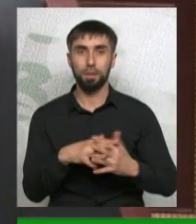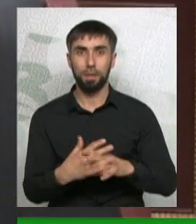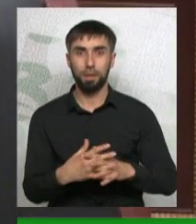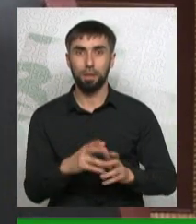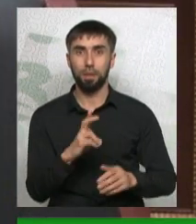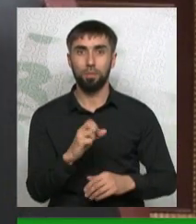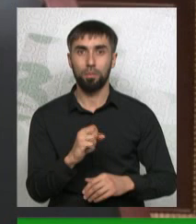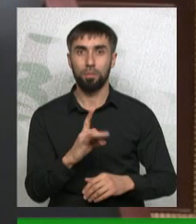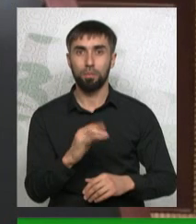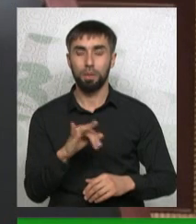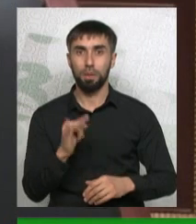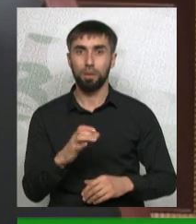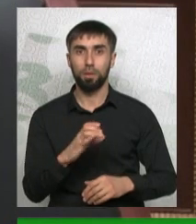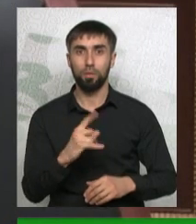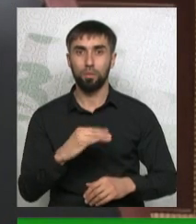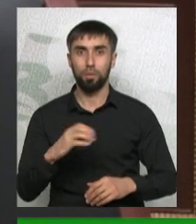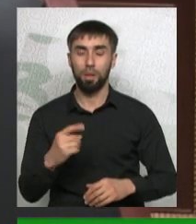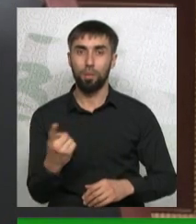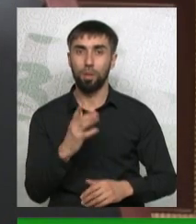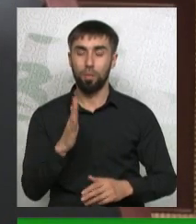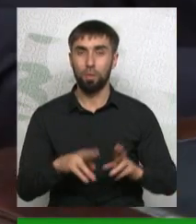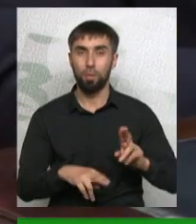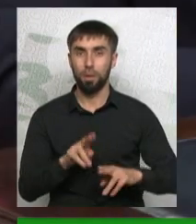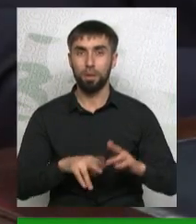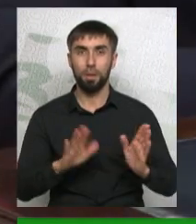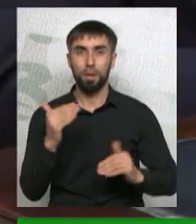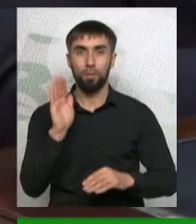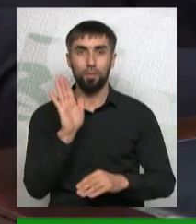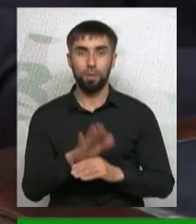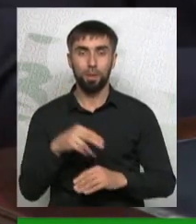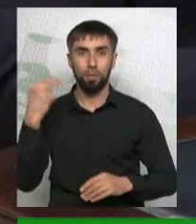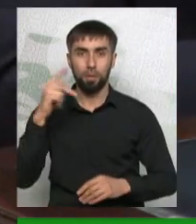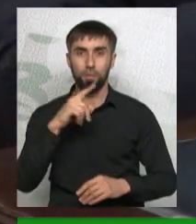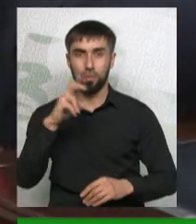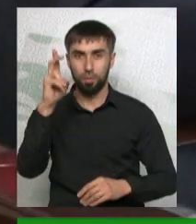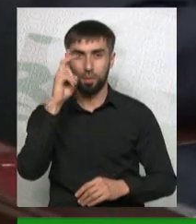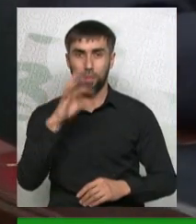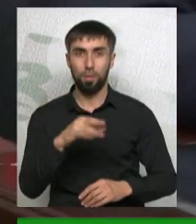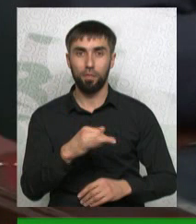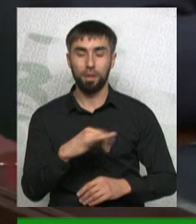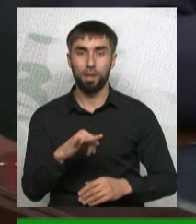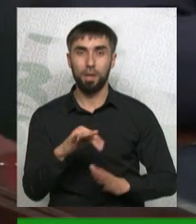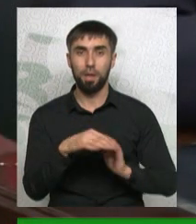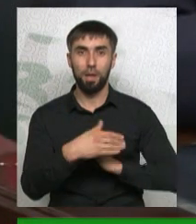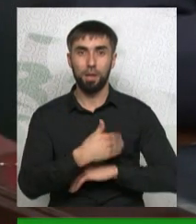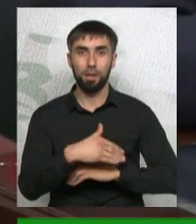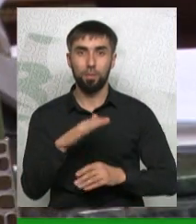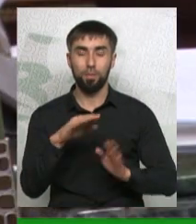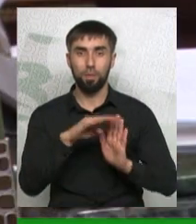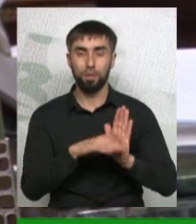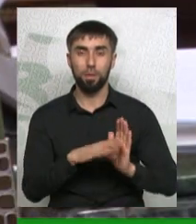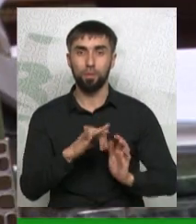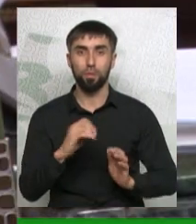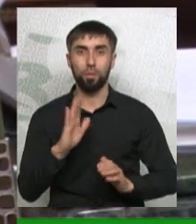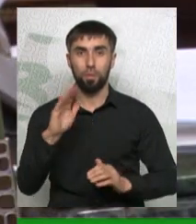поселении Барсуки и в Сунже. Первый будет построен в рамках поручения президента страны по федеральной адресной программе, а в Сунже в